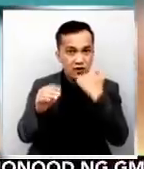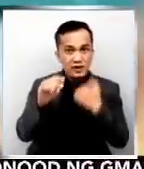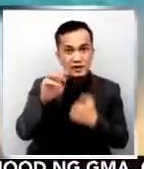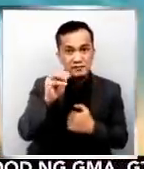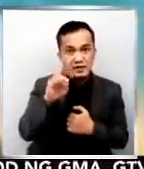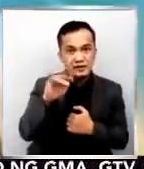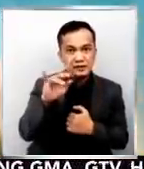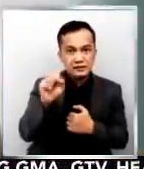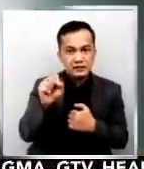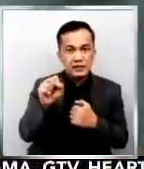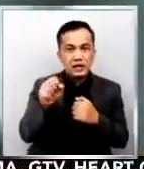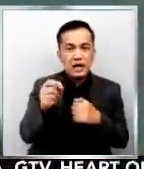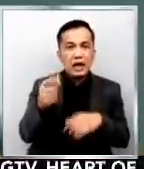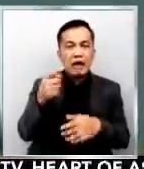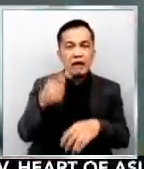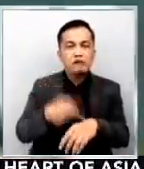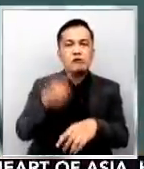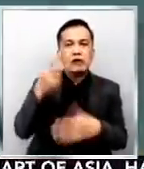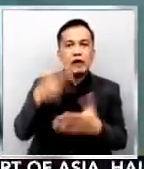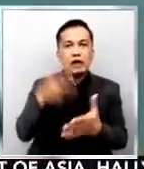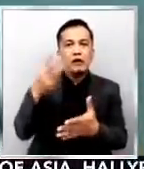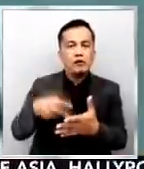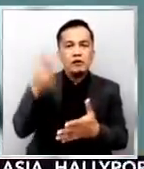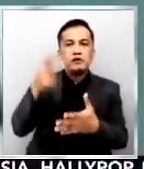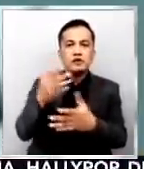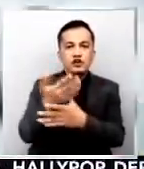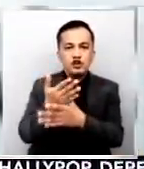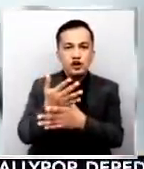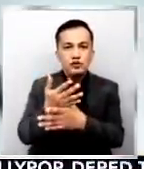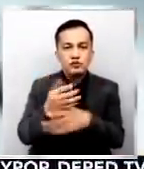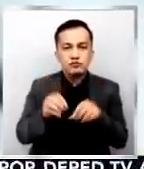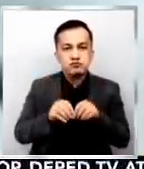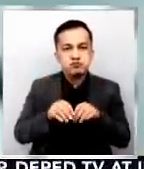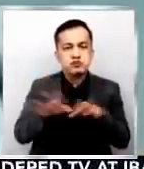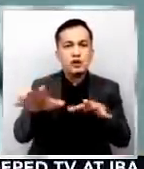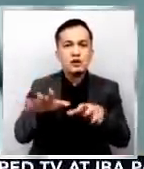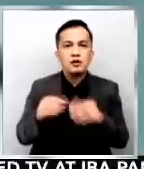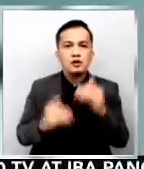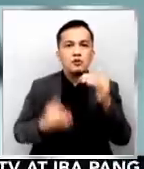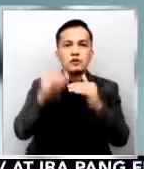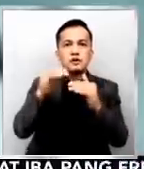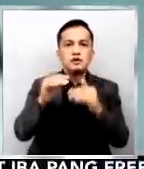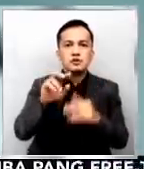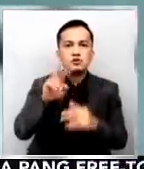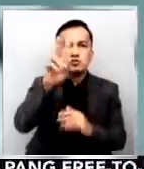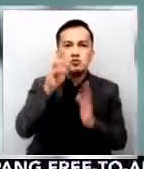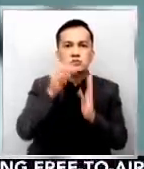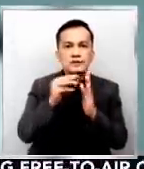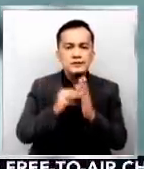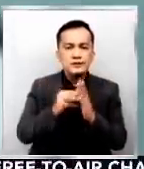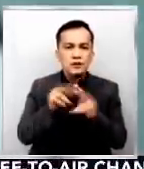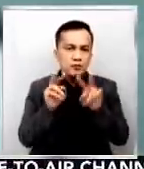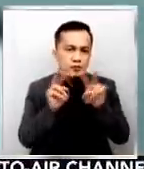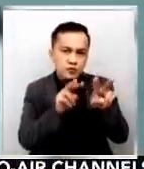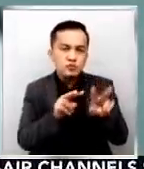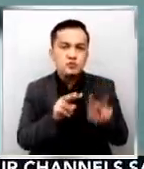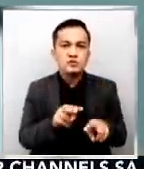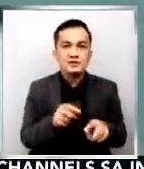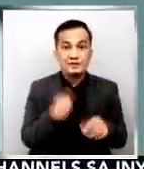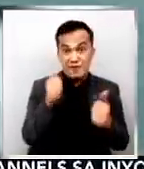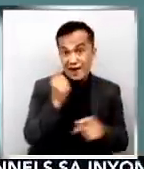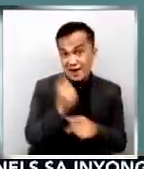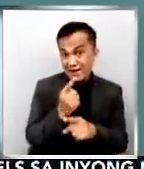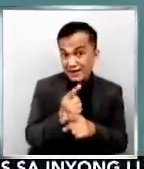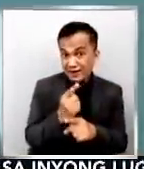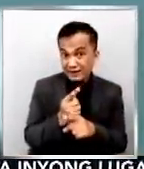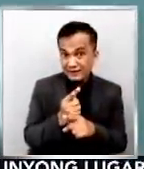itong na-share at umabot ng mano sa mahigit 2 milyon ang views. O diba, ang video ni